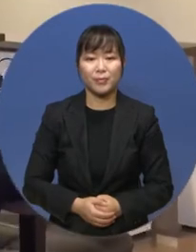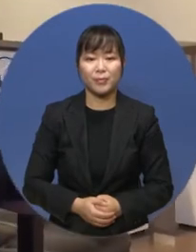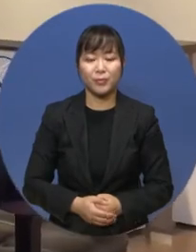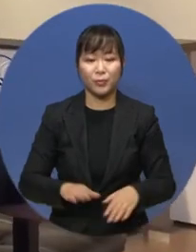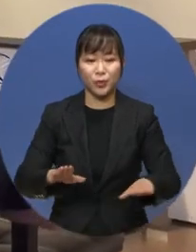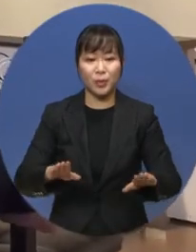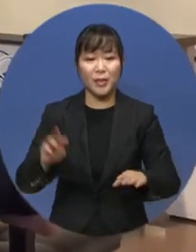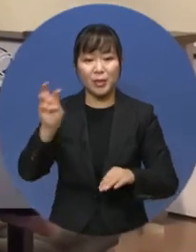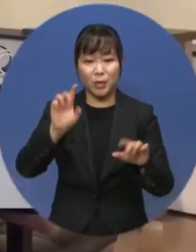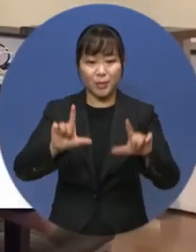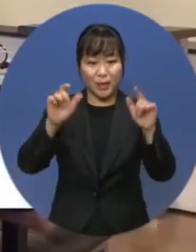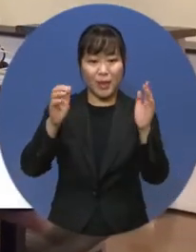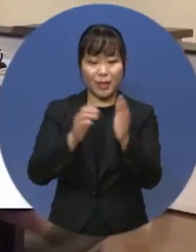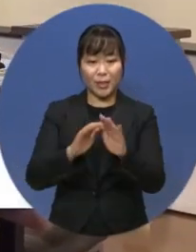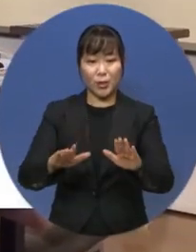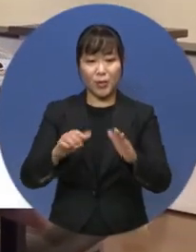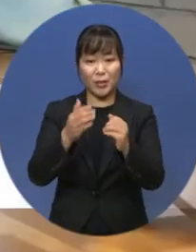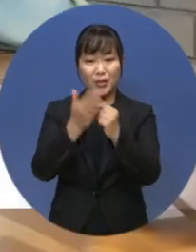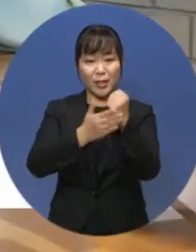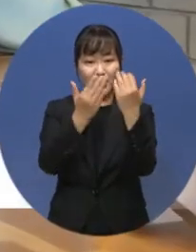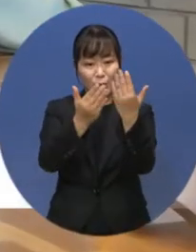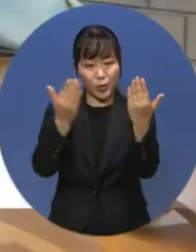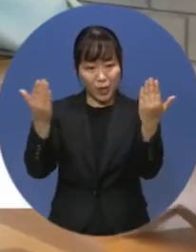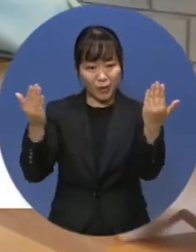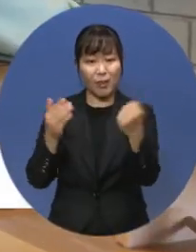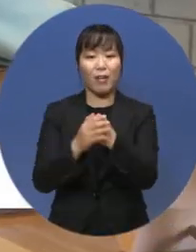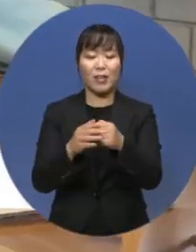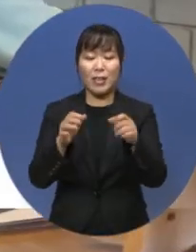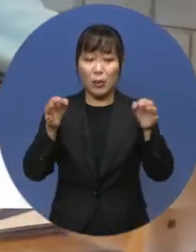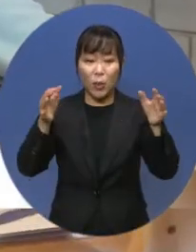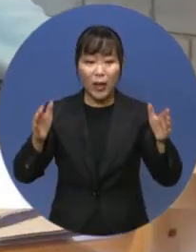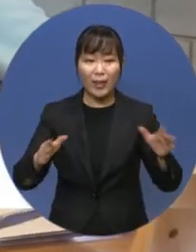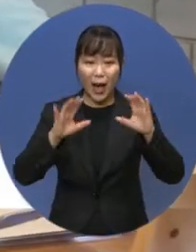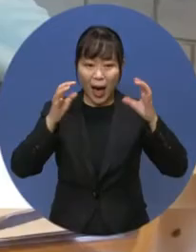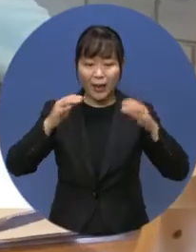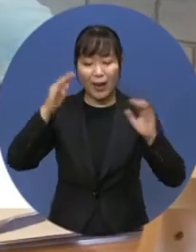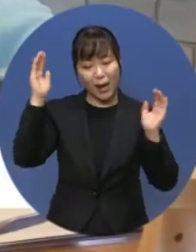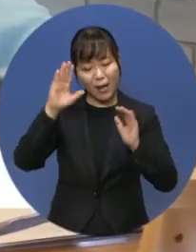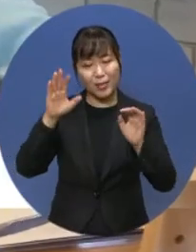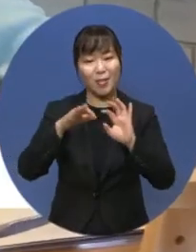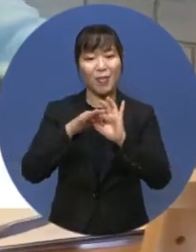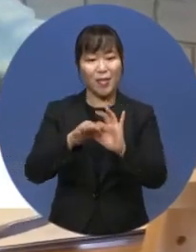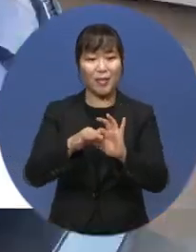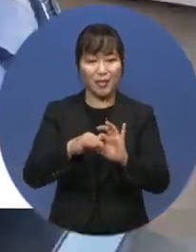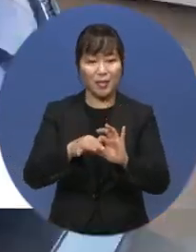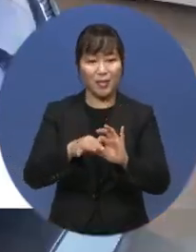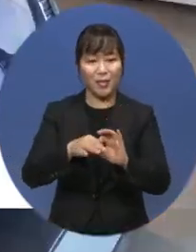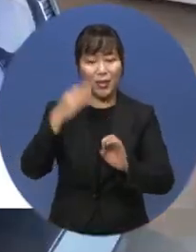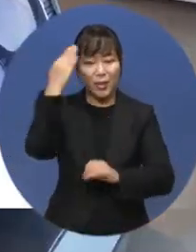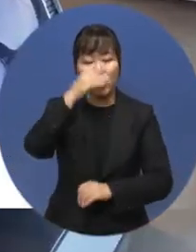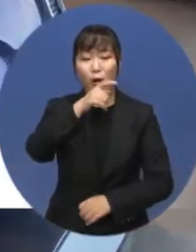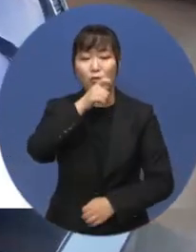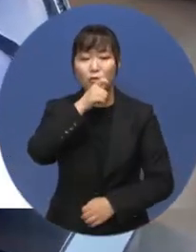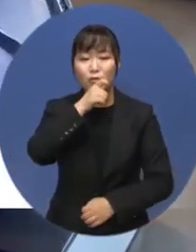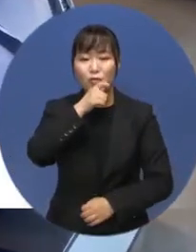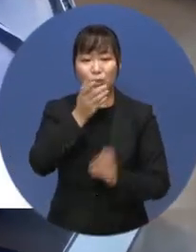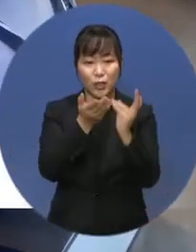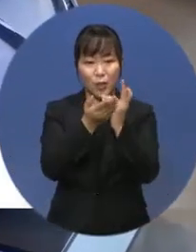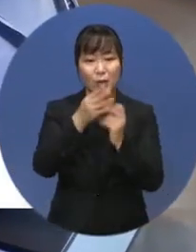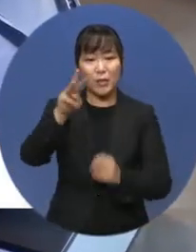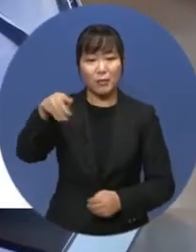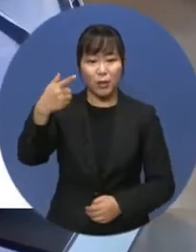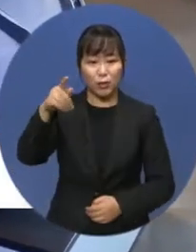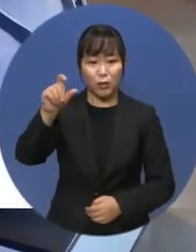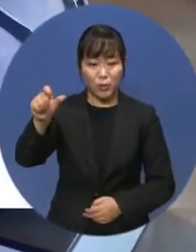오는 30일까지 열리는 이번 전시회는 전시 기간 동안 아동, 청소년을 대상으로 여수 섬 365